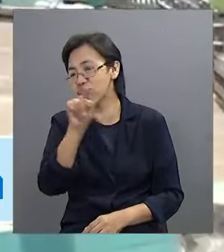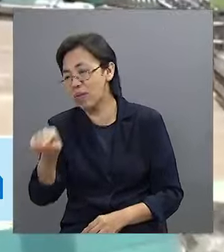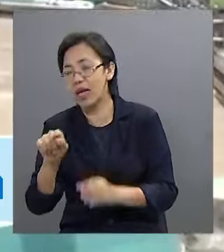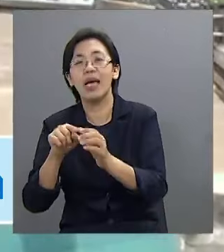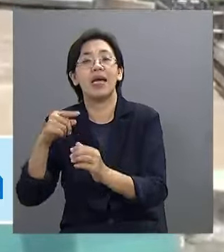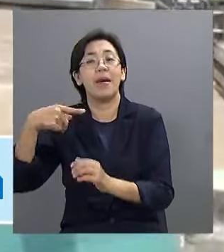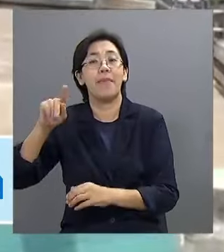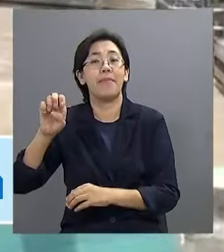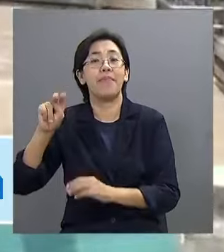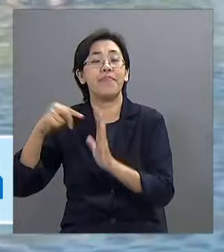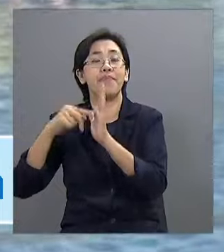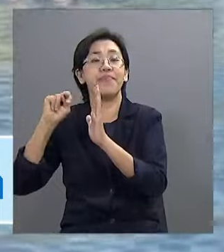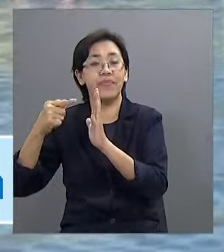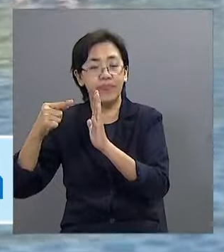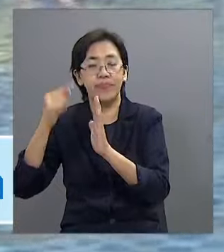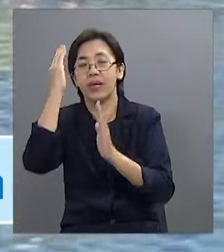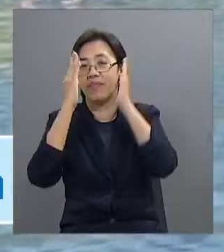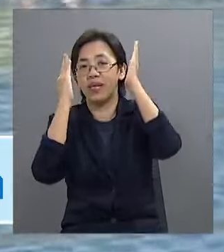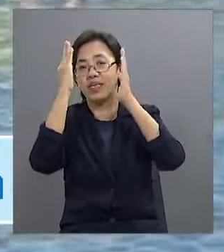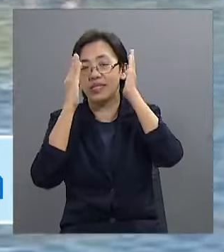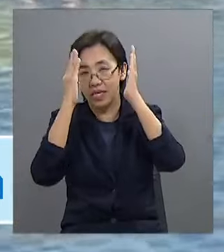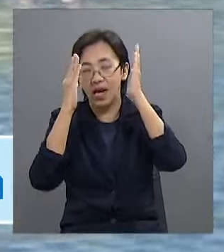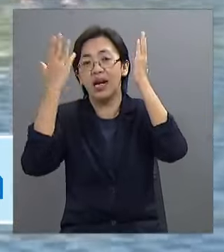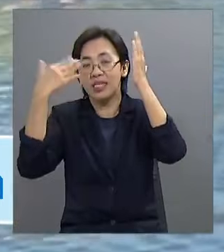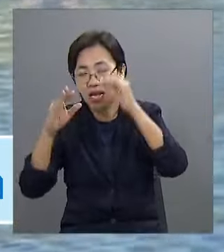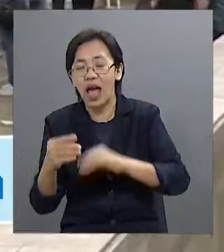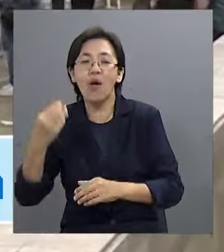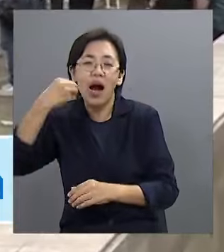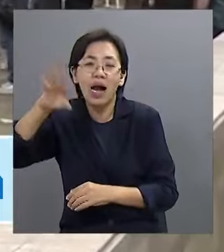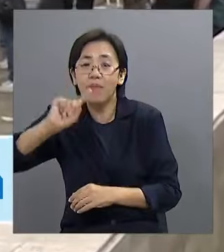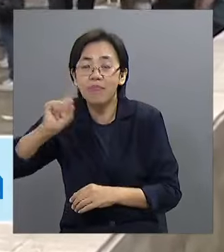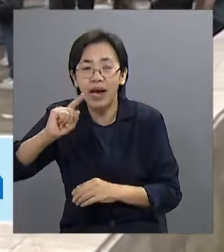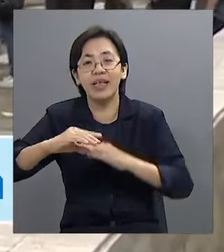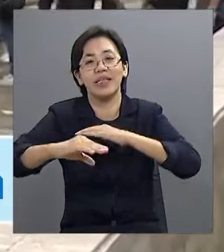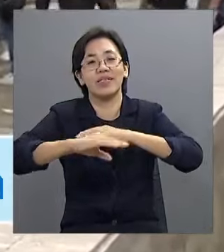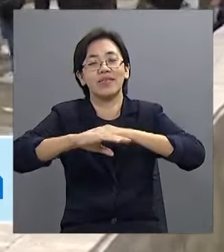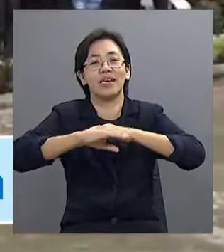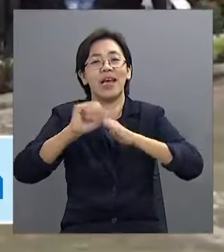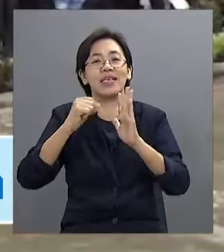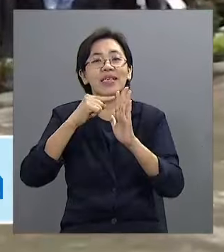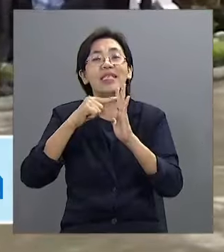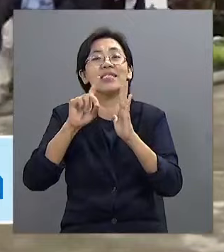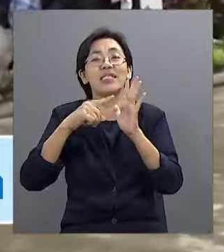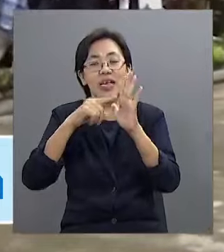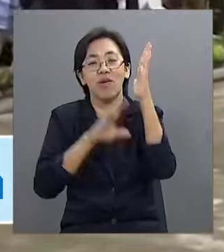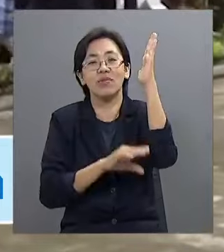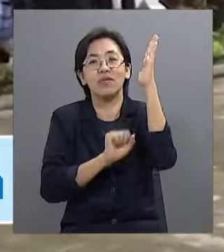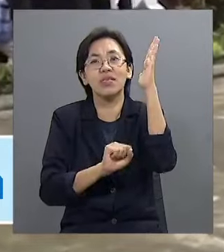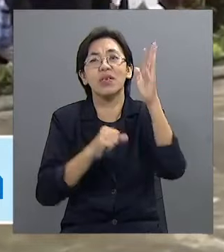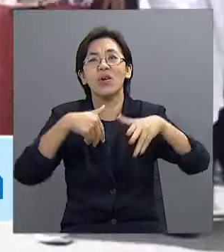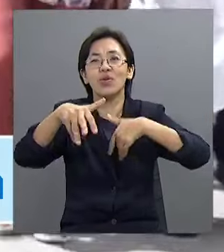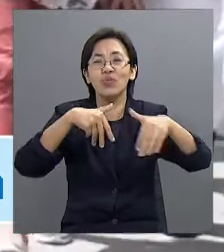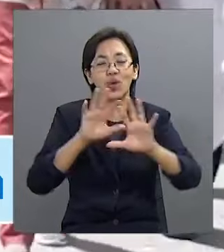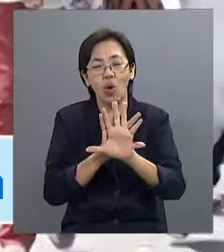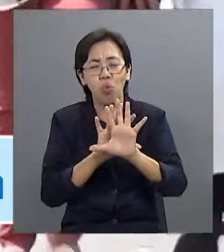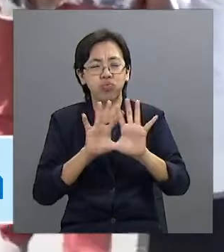ประเทศไทยทางด่านพรมแดนสะเดาจังหวัดสงขลาครับทำให้บริเวณด่านพรมแดนเบตงนั้นคึกคักอย่างที่เห็นนี่แหละครับ ค่ะซึ่งแหล่งท่องเที่ยวที่สำคั